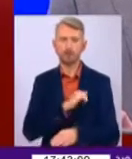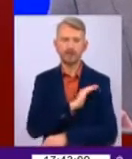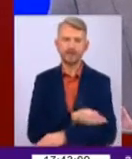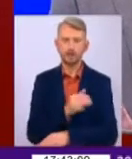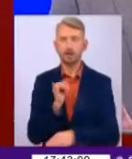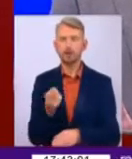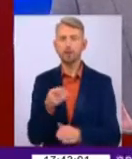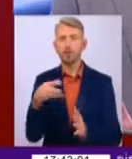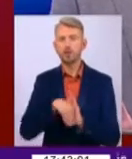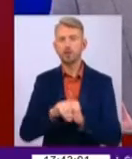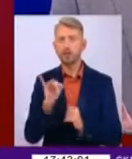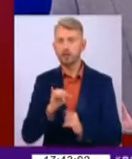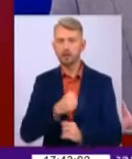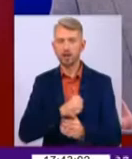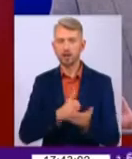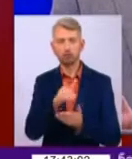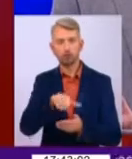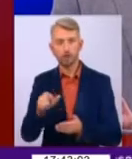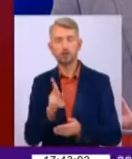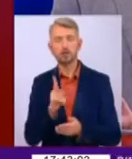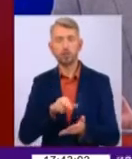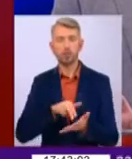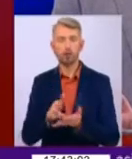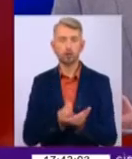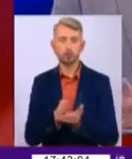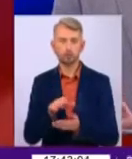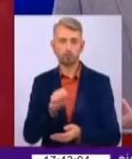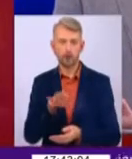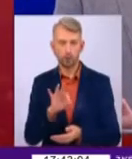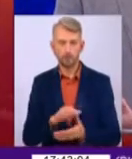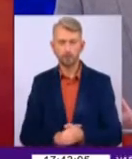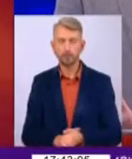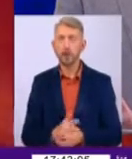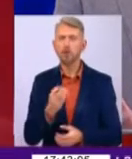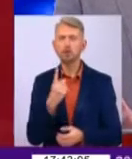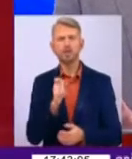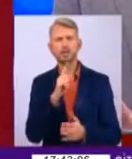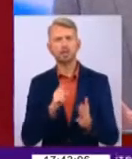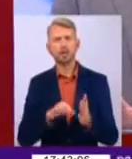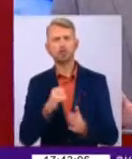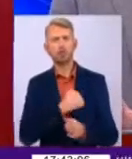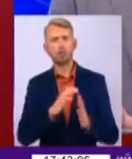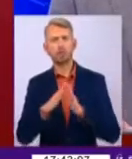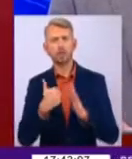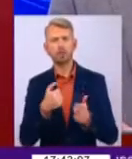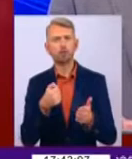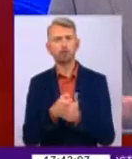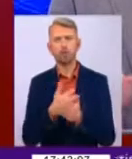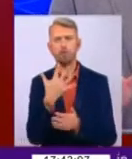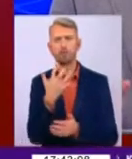в том числе и военнослужащих, которые проходят службу в АТО. Пане Олеже, ще одне питання щодо призову. До